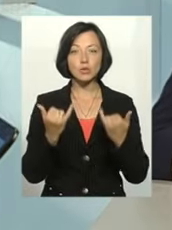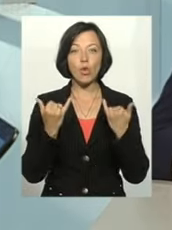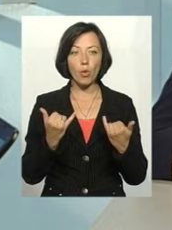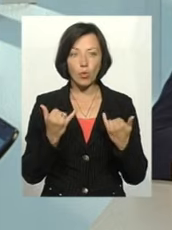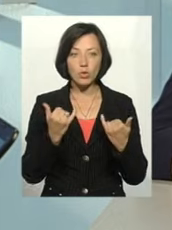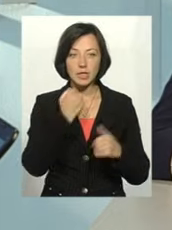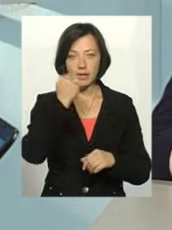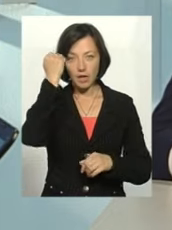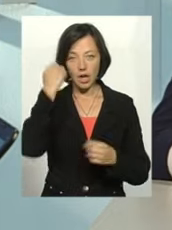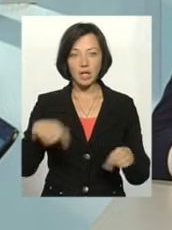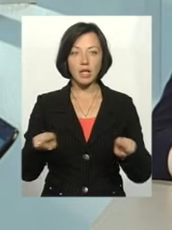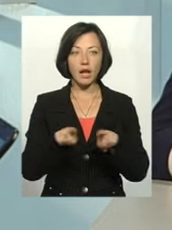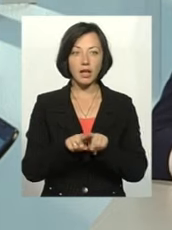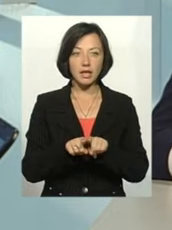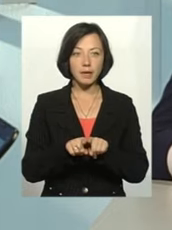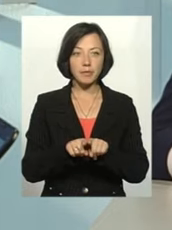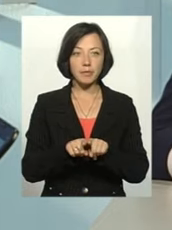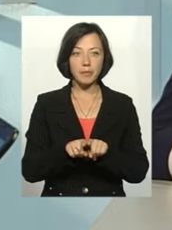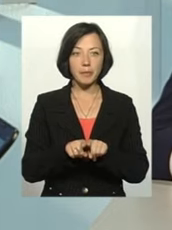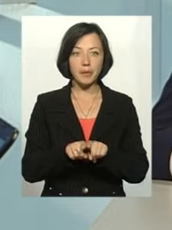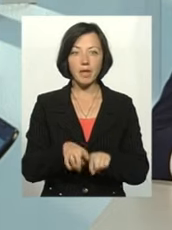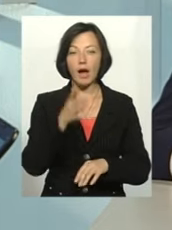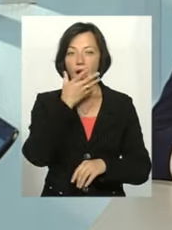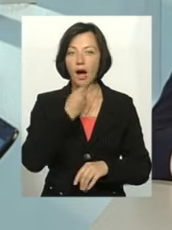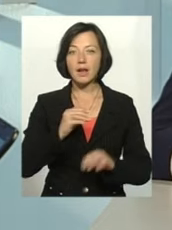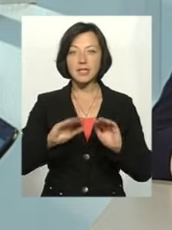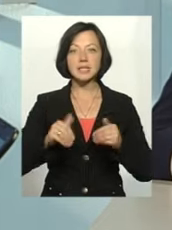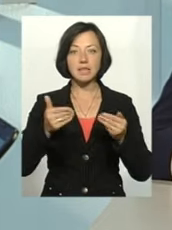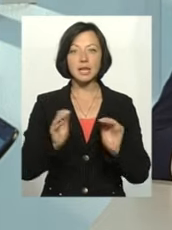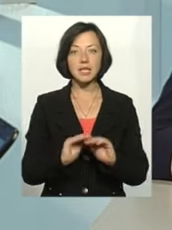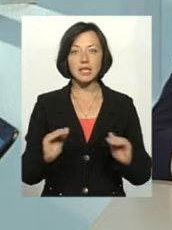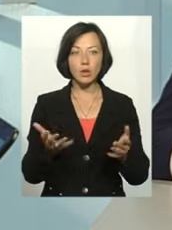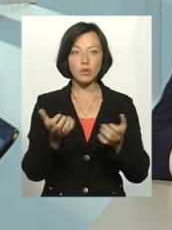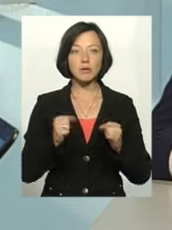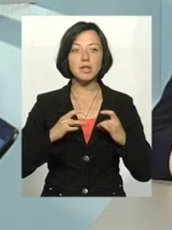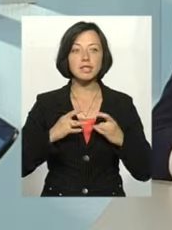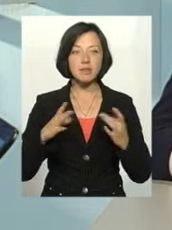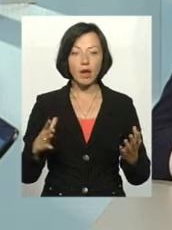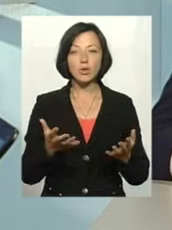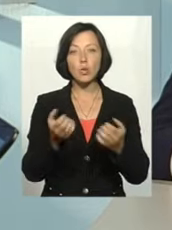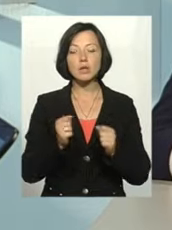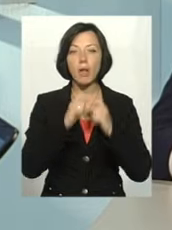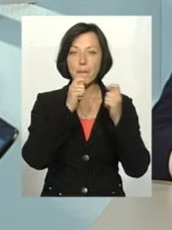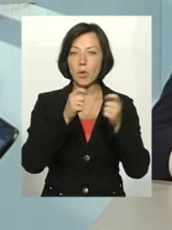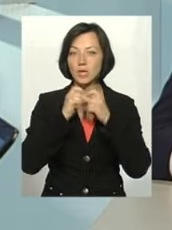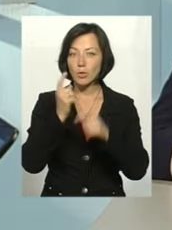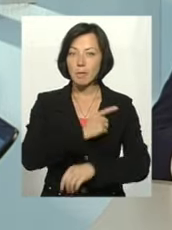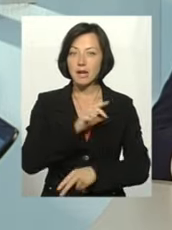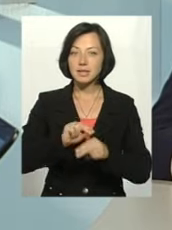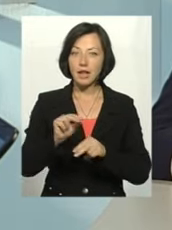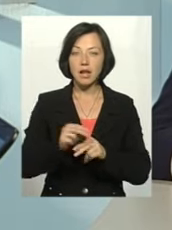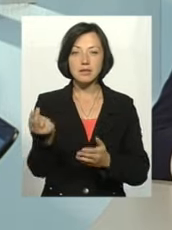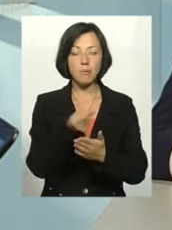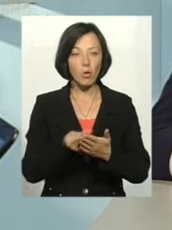сьогодні завдяки такій гарній ініціативі дітки отримали свята, отримали подарунки, майстер-клас,